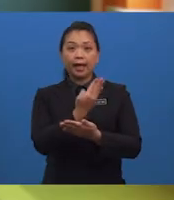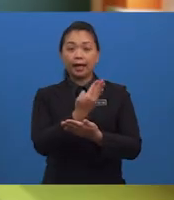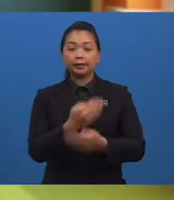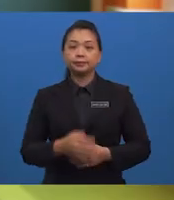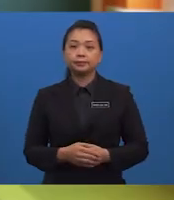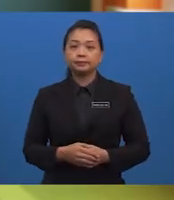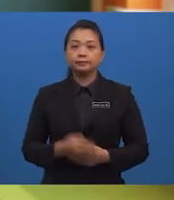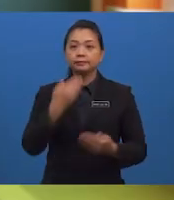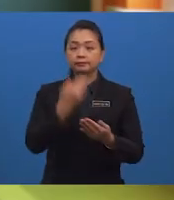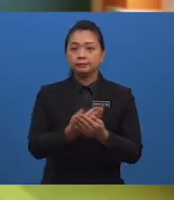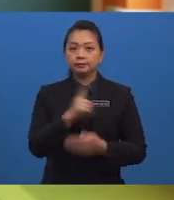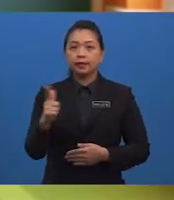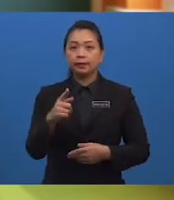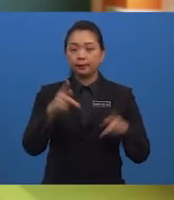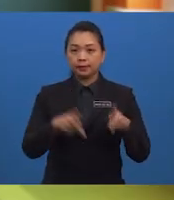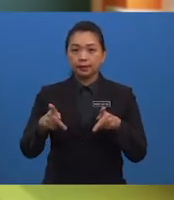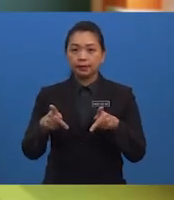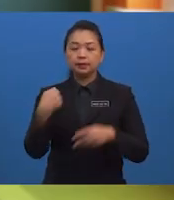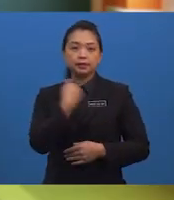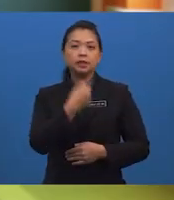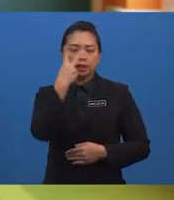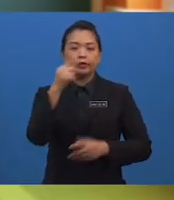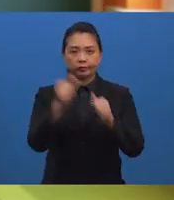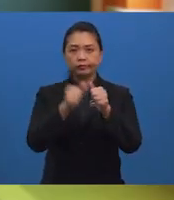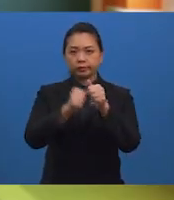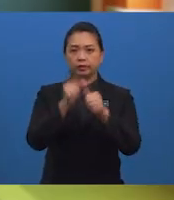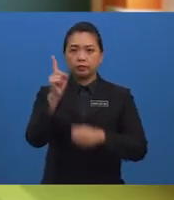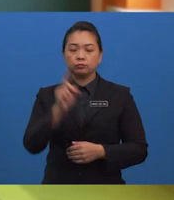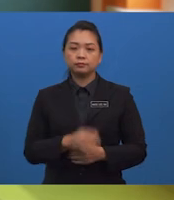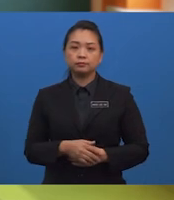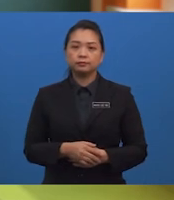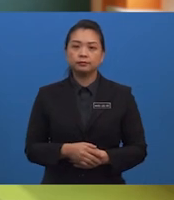Baiklah pelajar-pelajar, mari kita lihat satu persatu aspek tersebut.